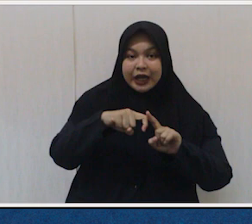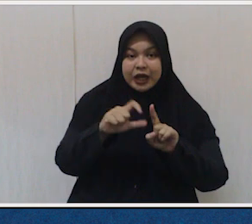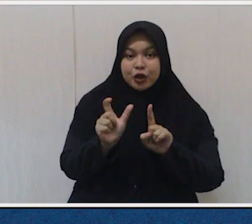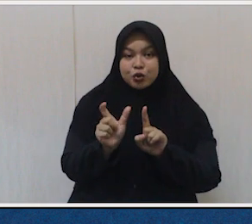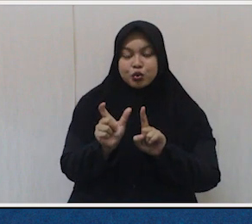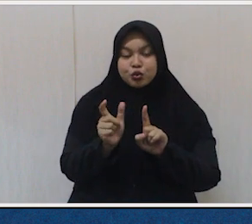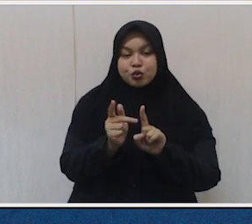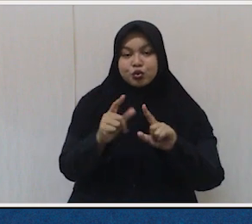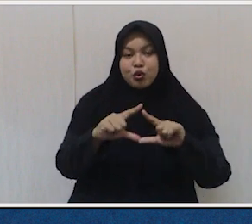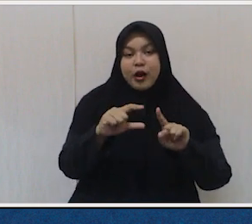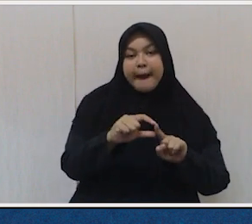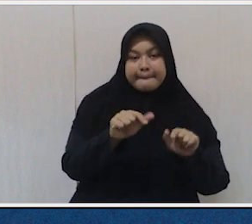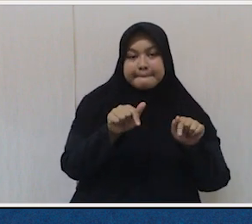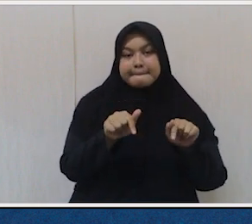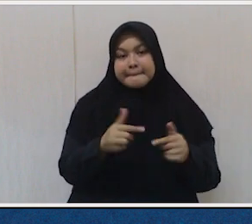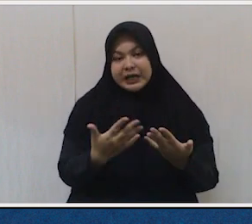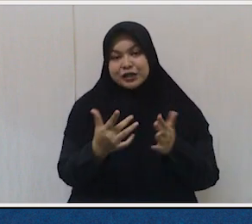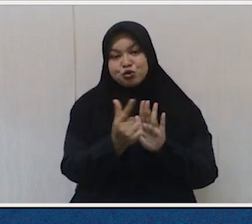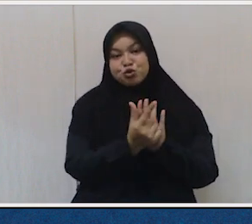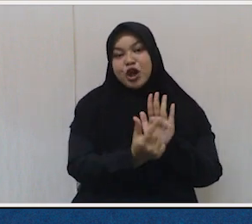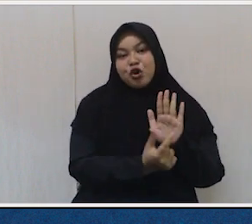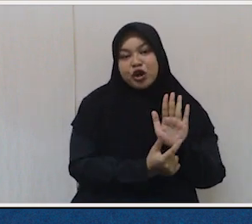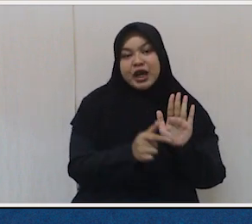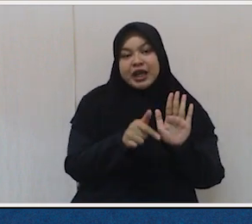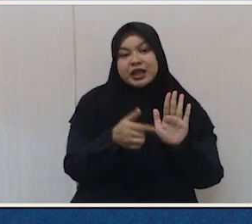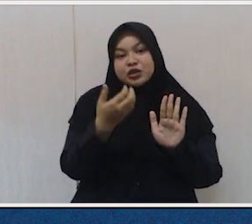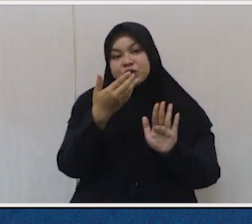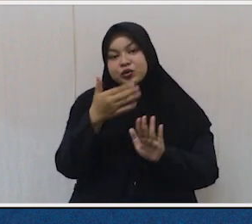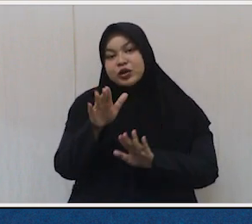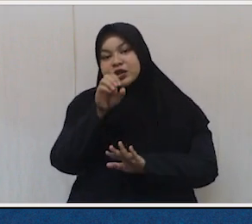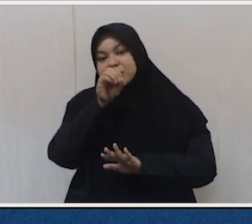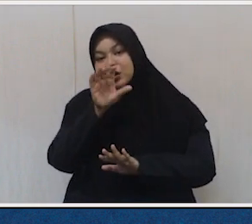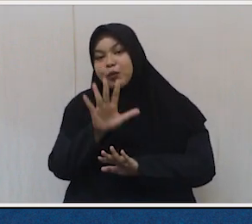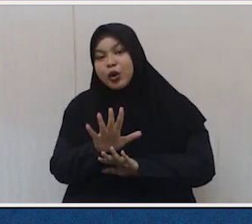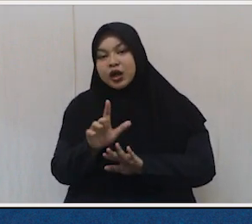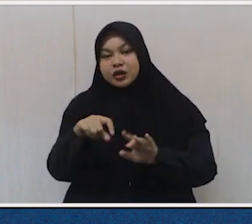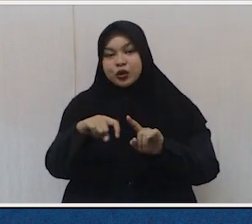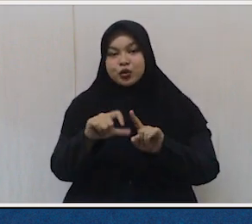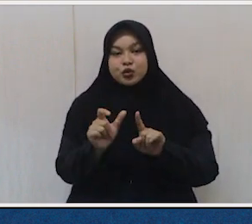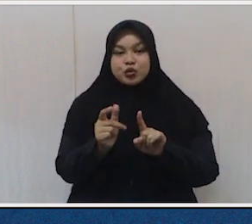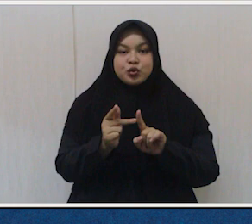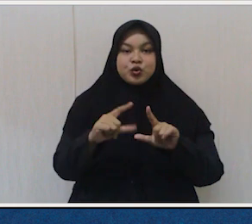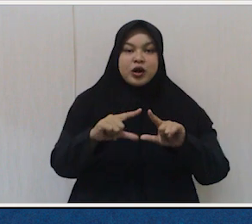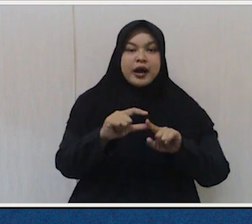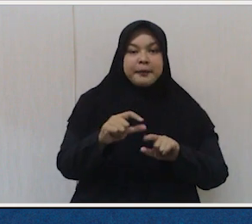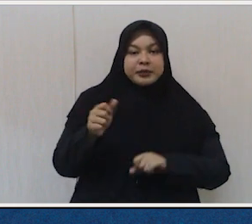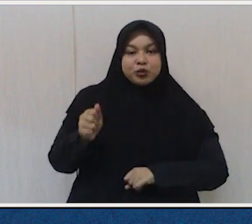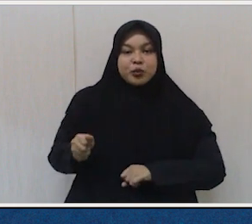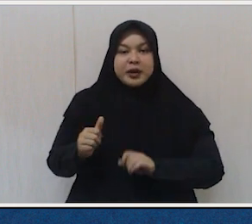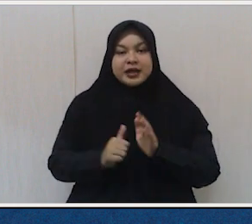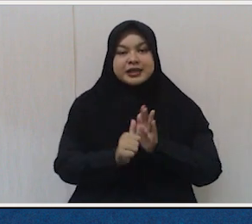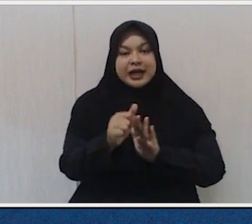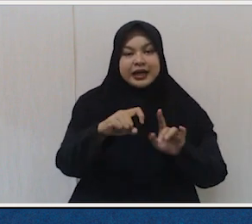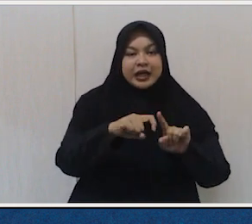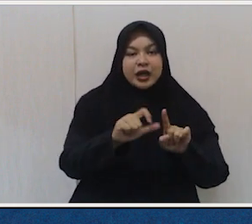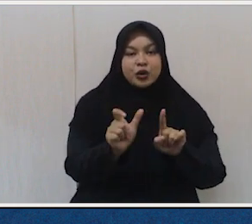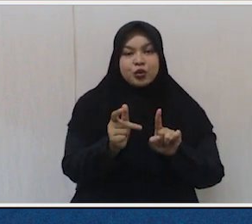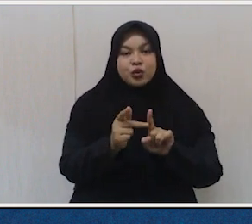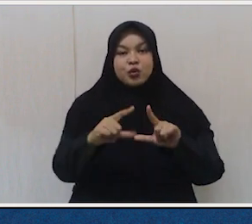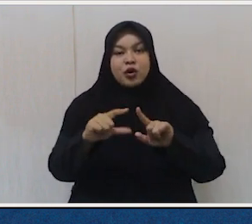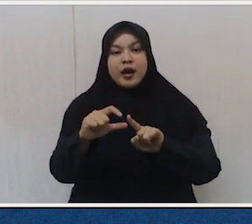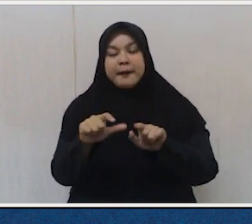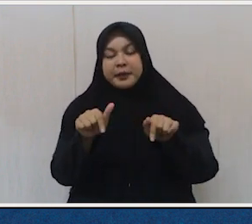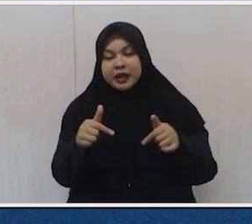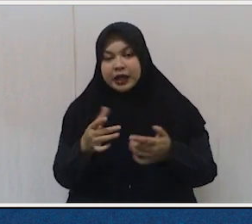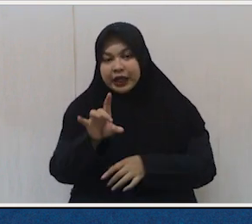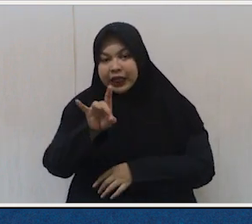KUHAP itu ya karena memang di undang-undangnya kan memang sudah disebut KUHAP bahwa hukum acaranya adalah betul e KUHAP begitu ya dan